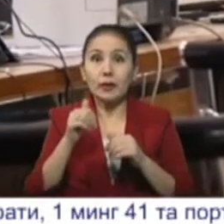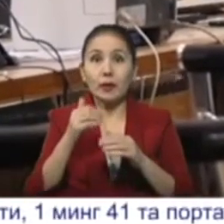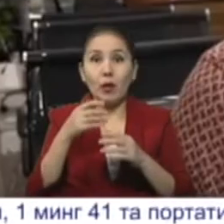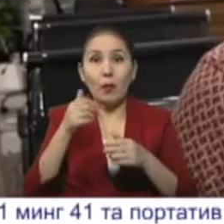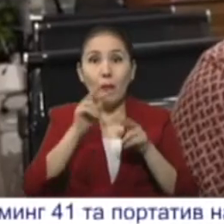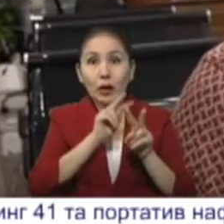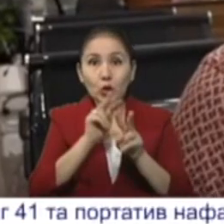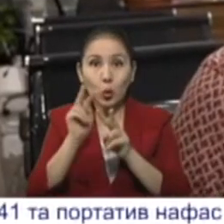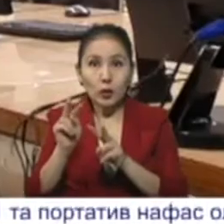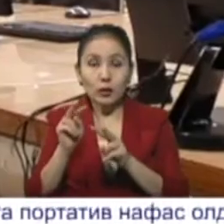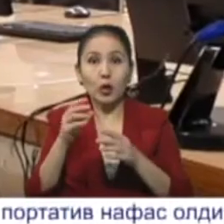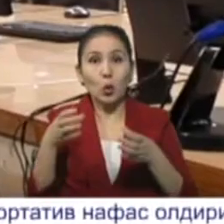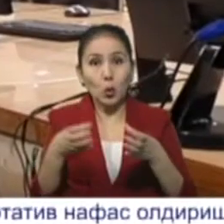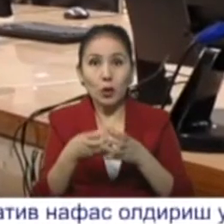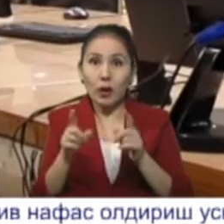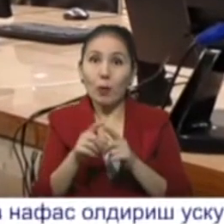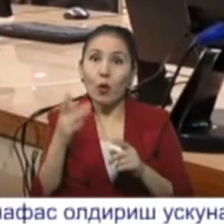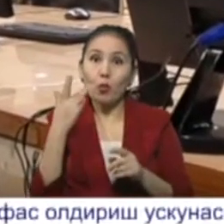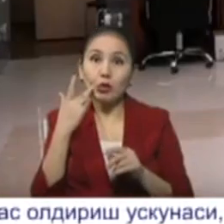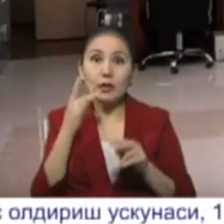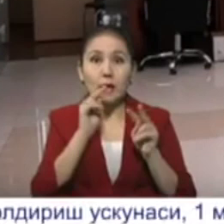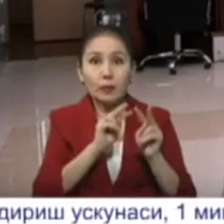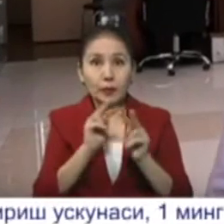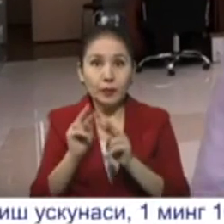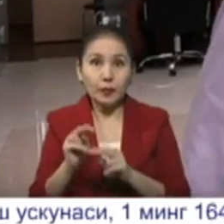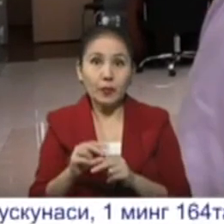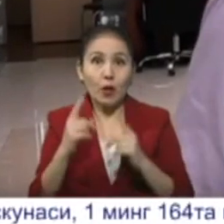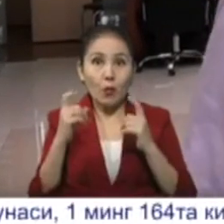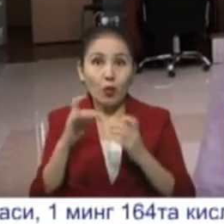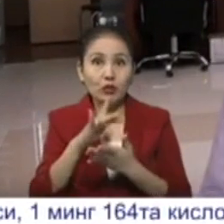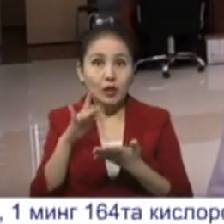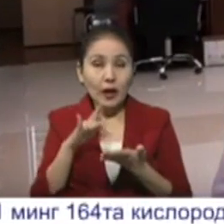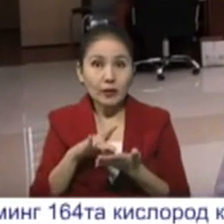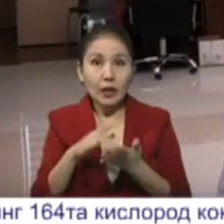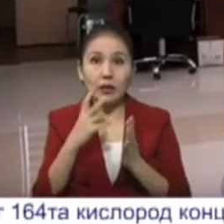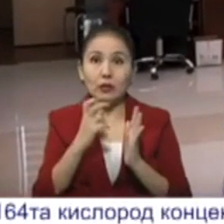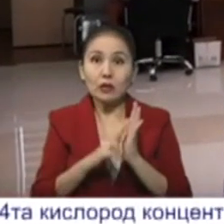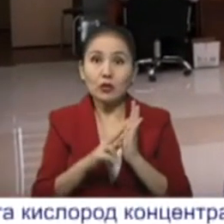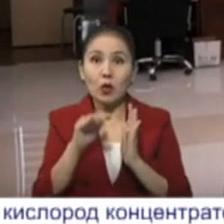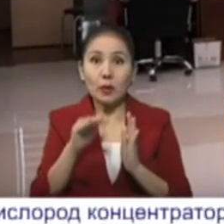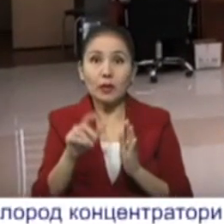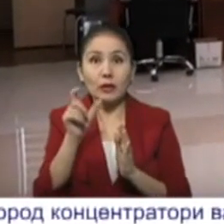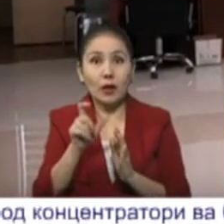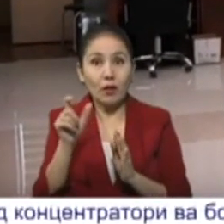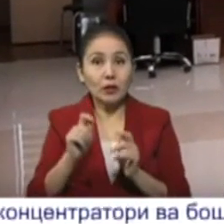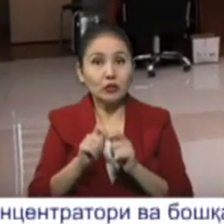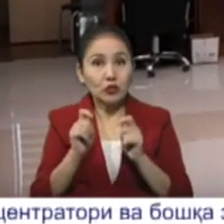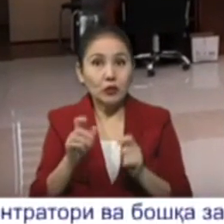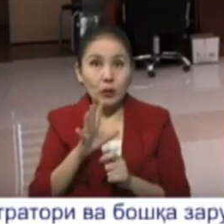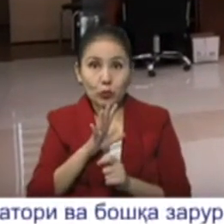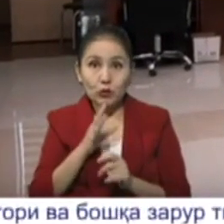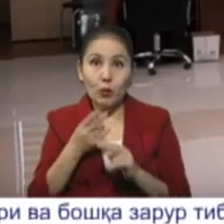qilish maqsadida monitoring guruhi ham muntazam faoliyat yuritmoqda. Buxoro shahri aholisi 280 ming nafarni tashkil etadigan bo'lsa,